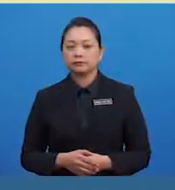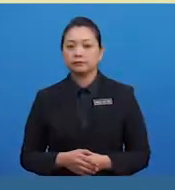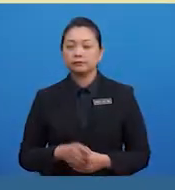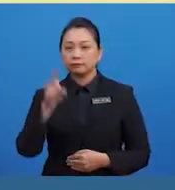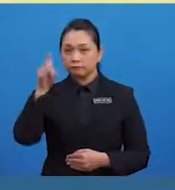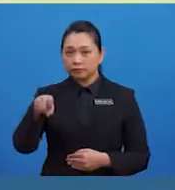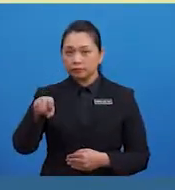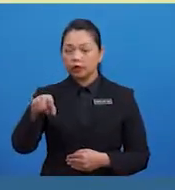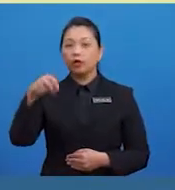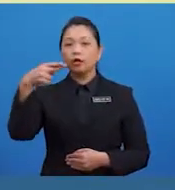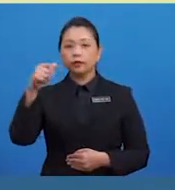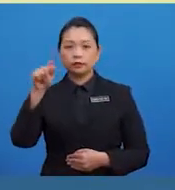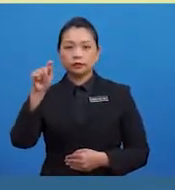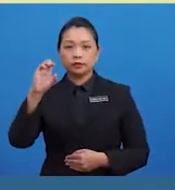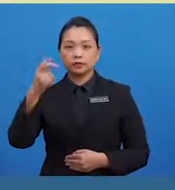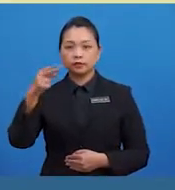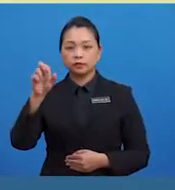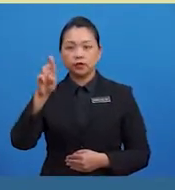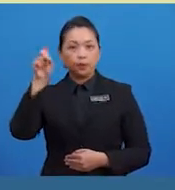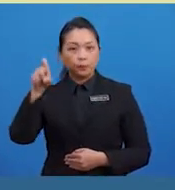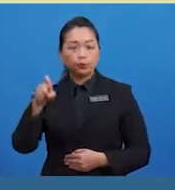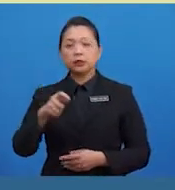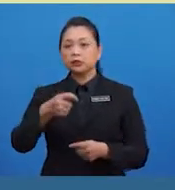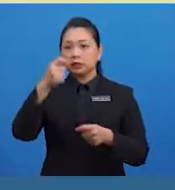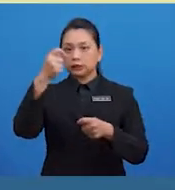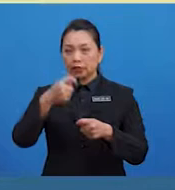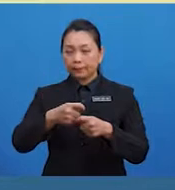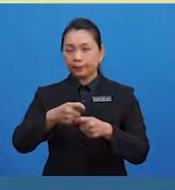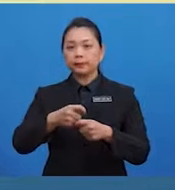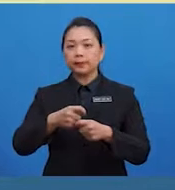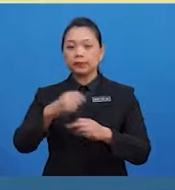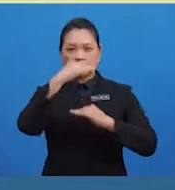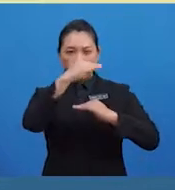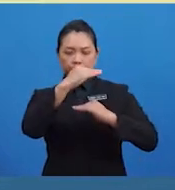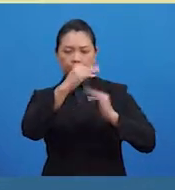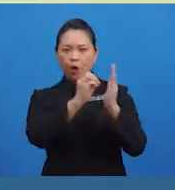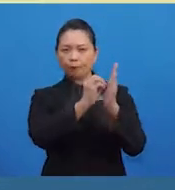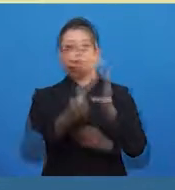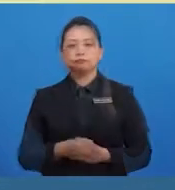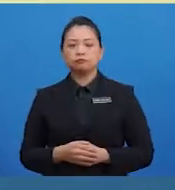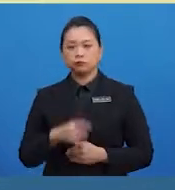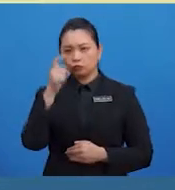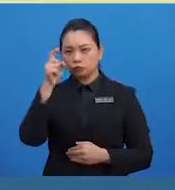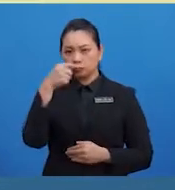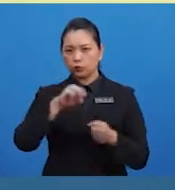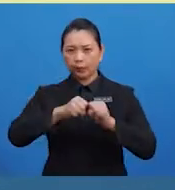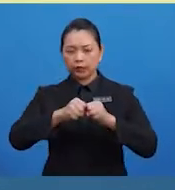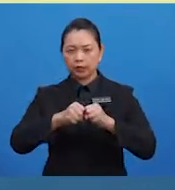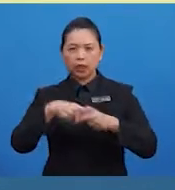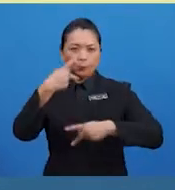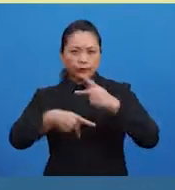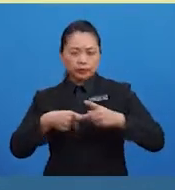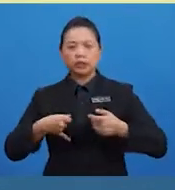Keperluan hatcher perlu ditetapkan pada tahap yang optimum bagi memastikan proses penetasan berjalan dengan